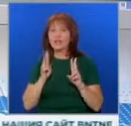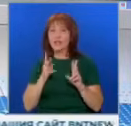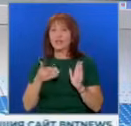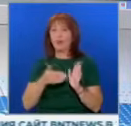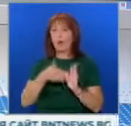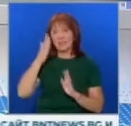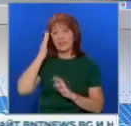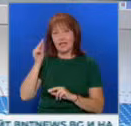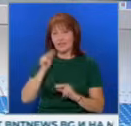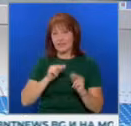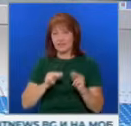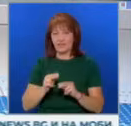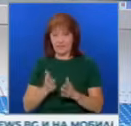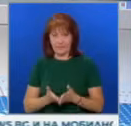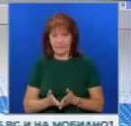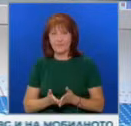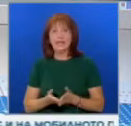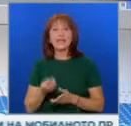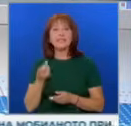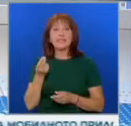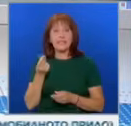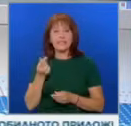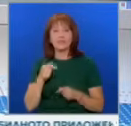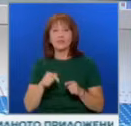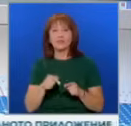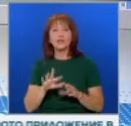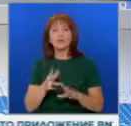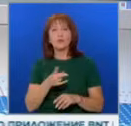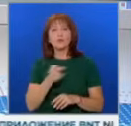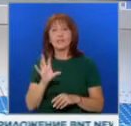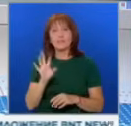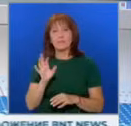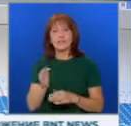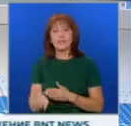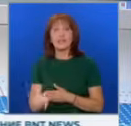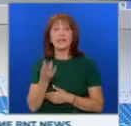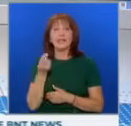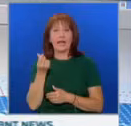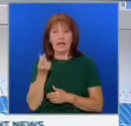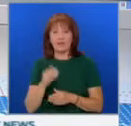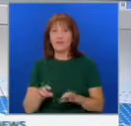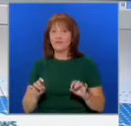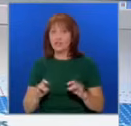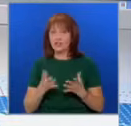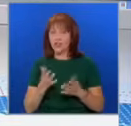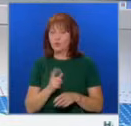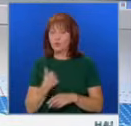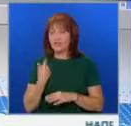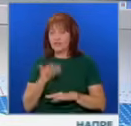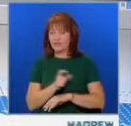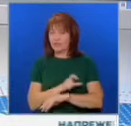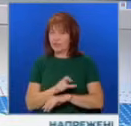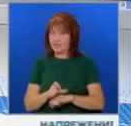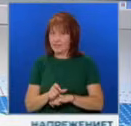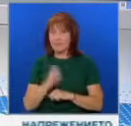Министерския съвет, който продължи 2 часа този следобяд. Средствата за това ще са около 250 000 лева. Още в началото на